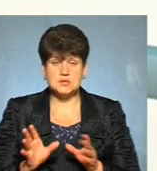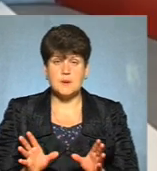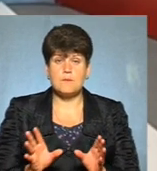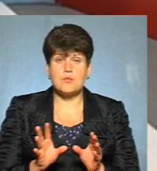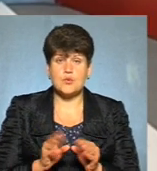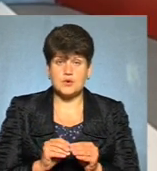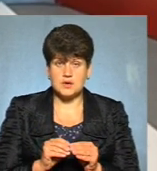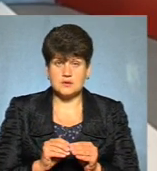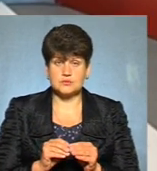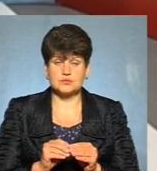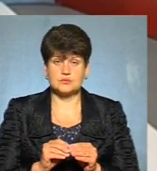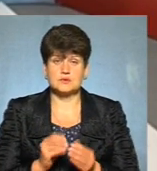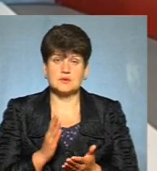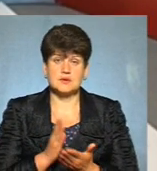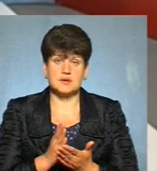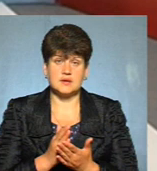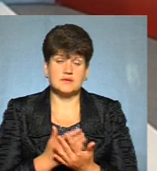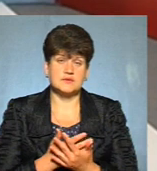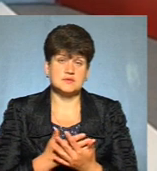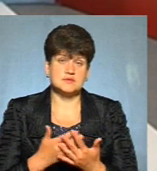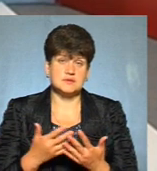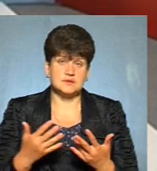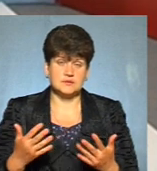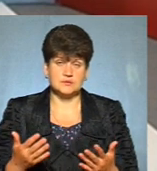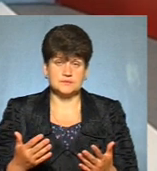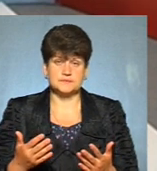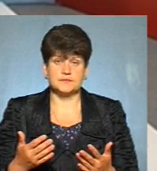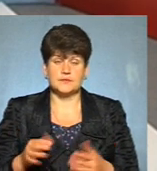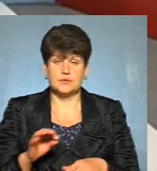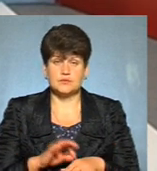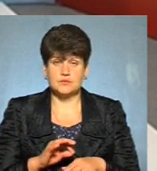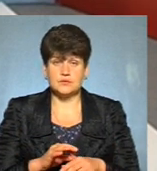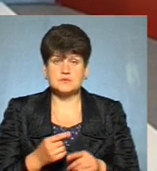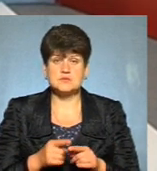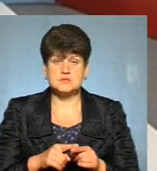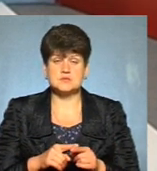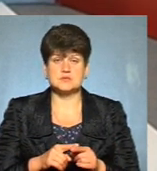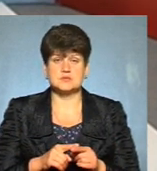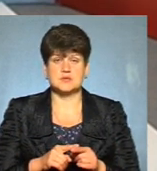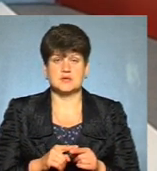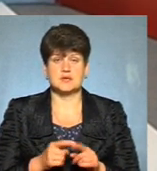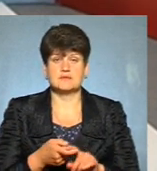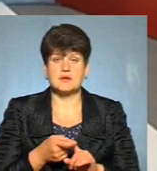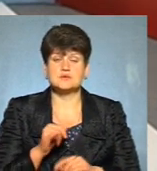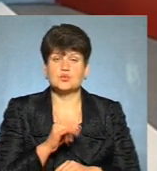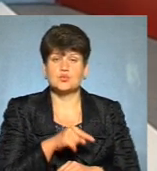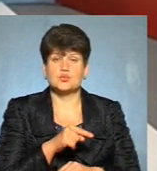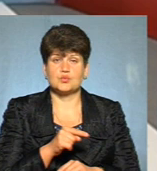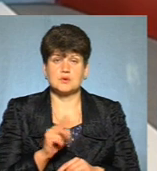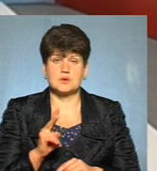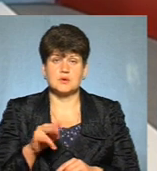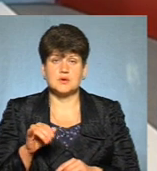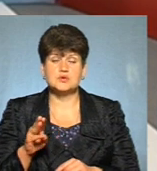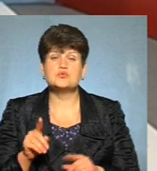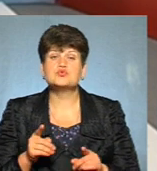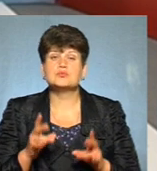поєднують в собі наявність декількох патогенів. Це так звана коінфекція у кліщів. І чому